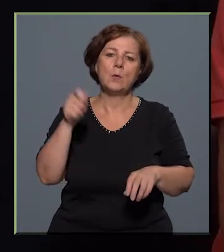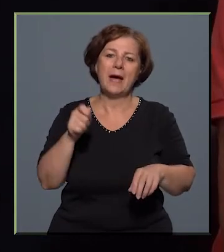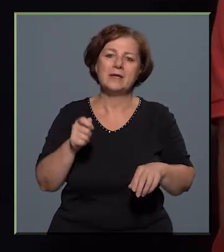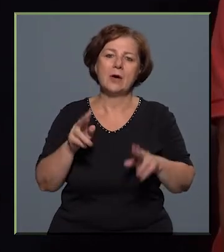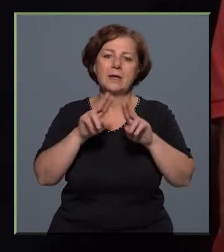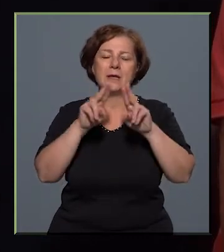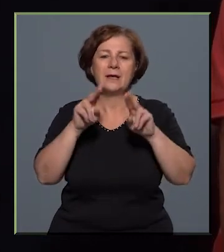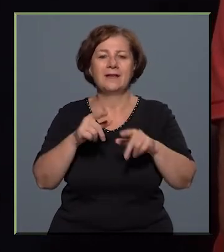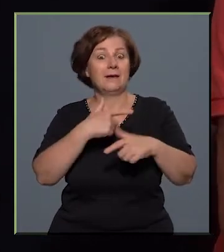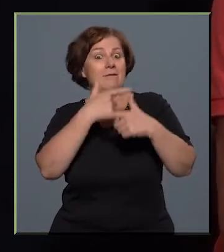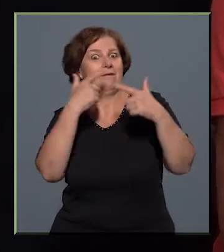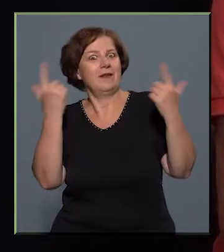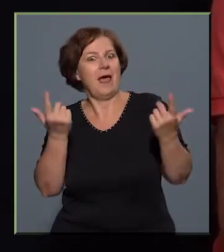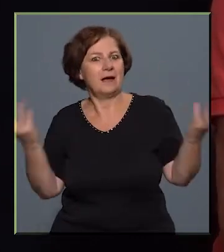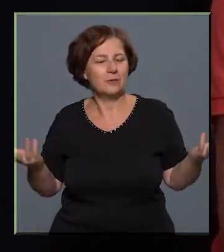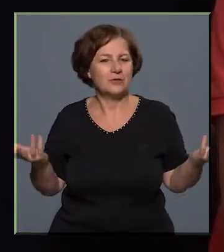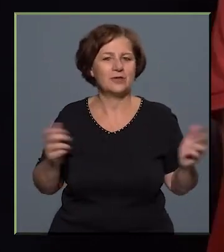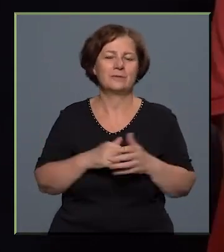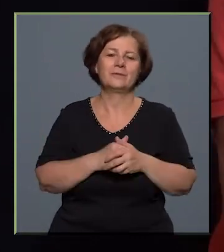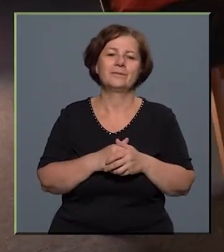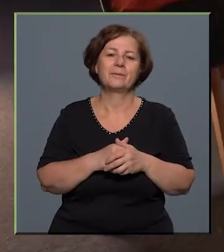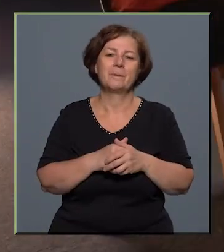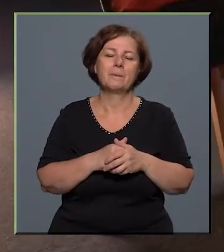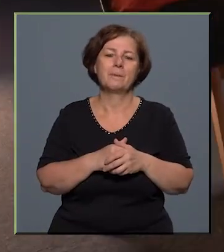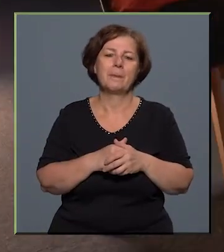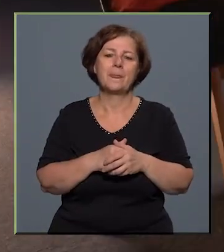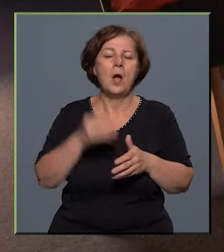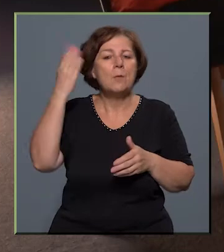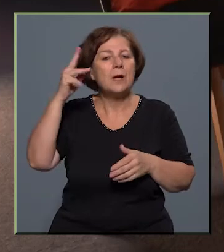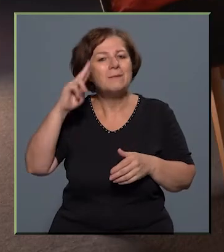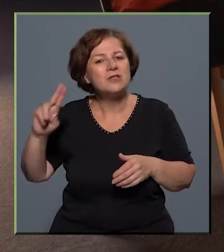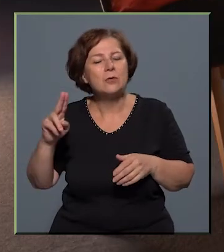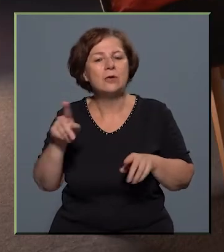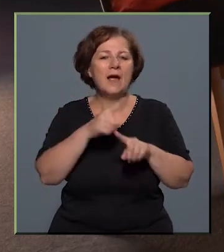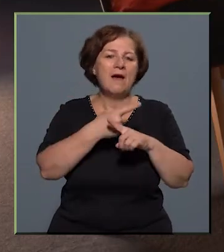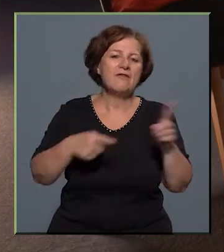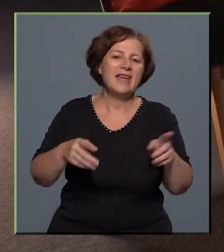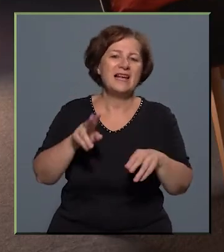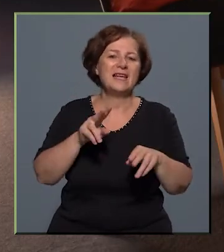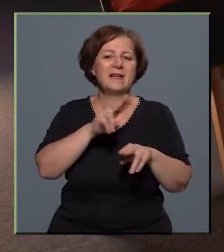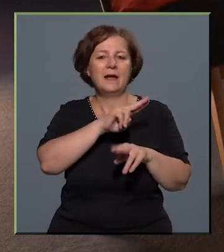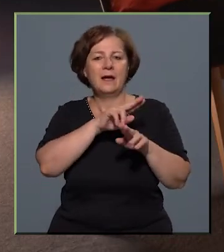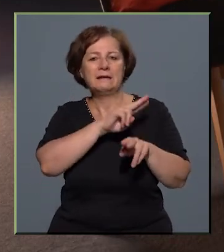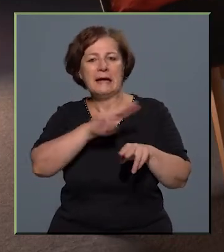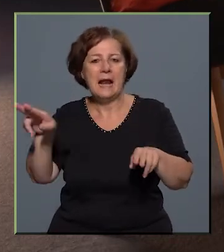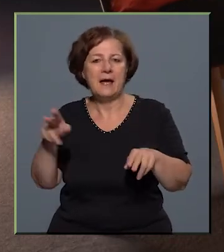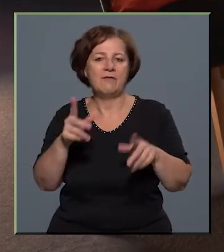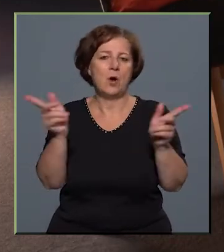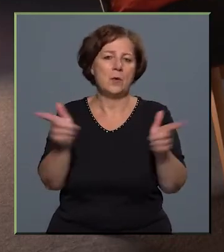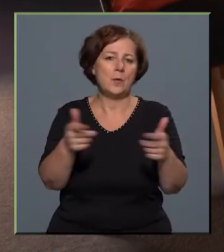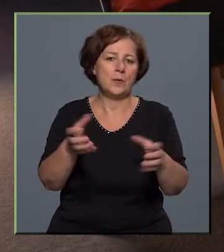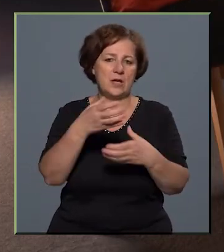kőbányai világos. Szóval, polgármester úr, félig tele van a pohár, vagy félig üres azzal,